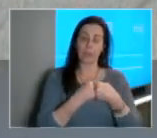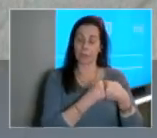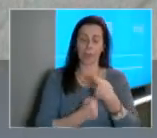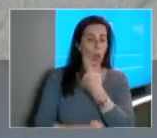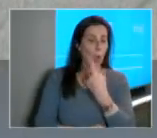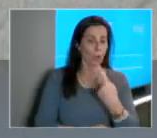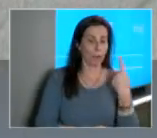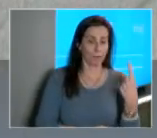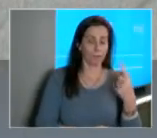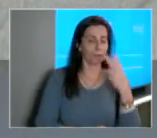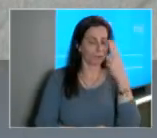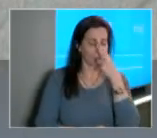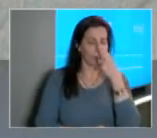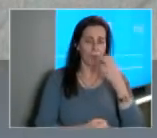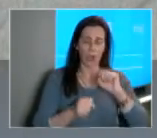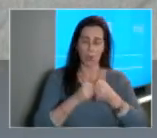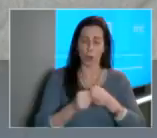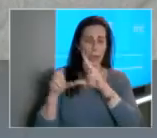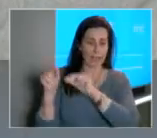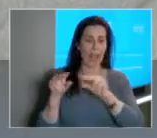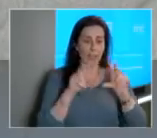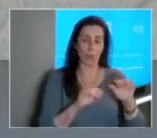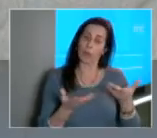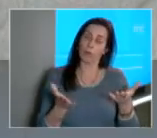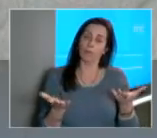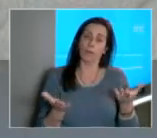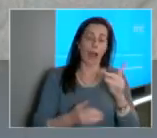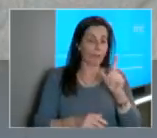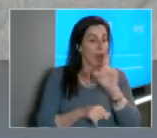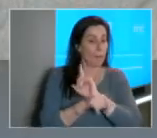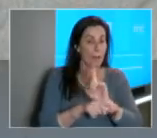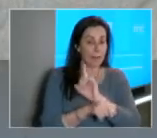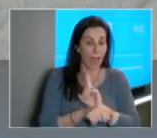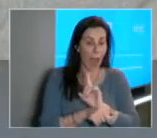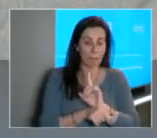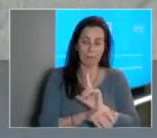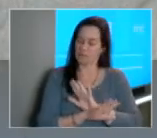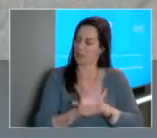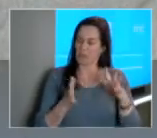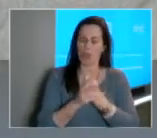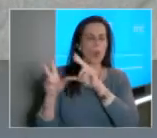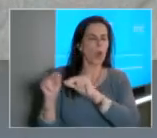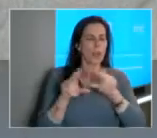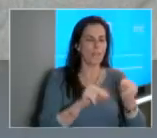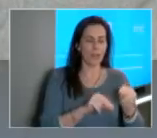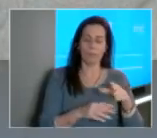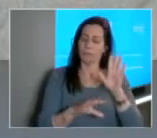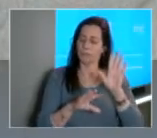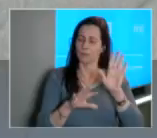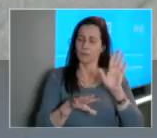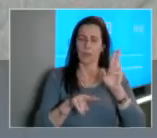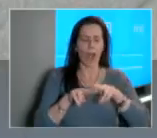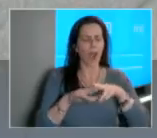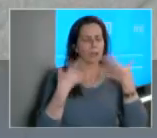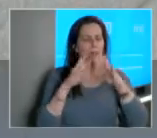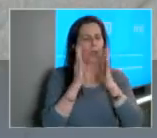כל קול ומנסות לשבור את התיקו בכל דרך אפשרית, אבל בינתיים, כאמור, ללא הצלחה. עוד מעט נעדכן כאן על